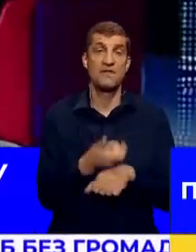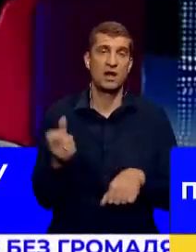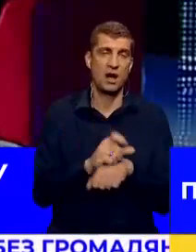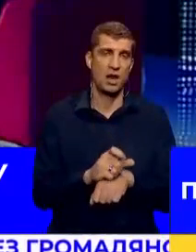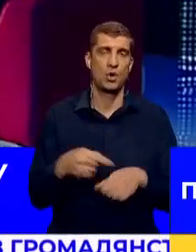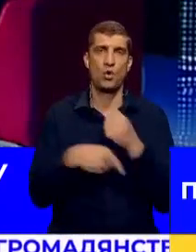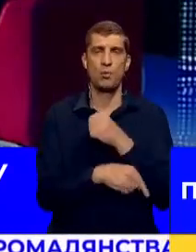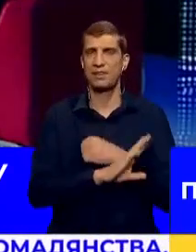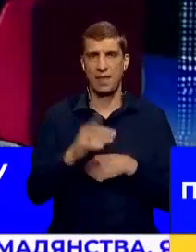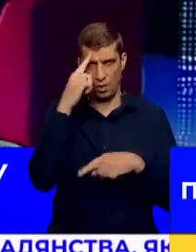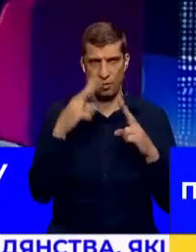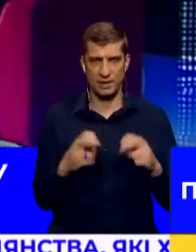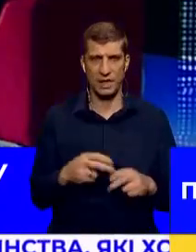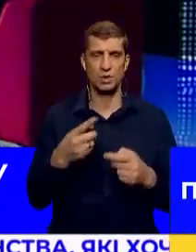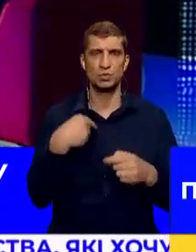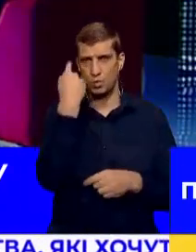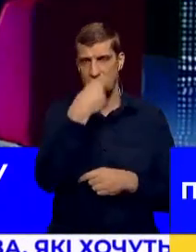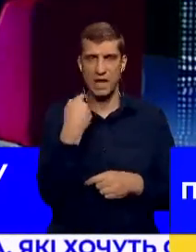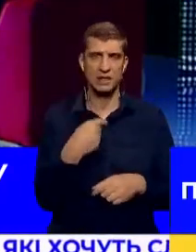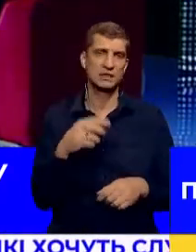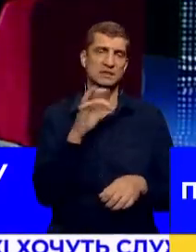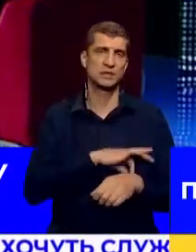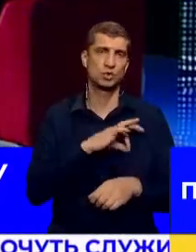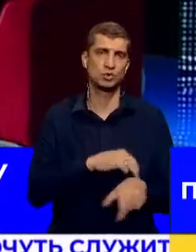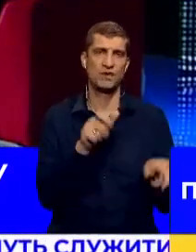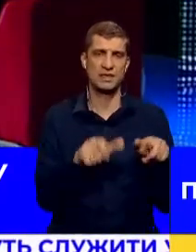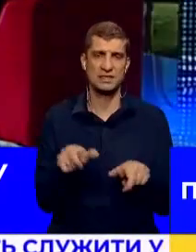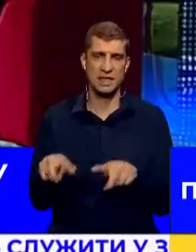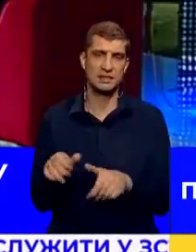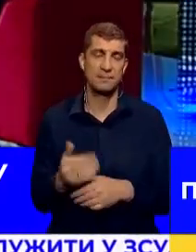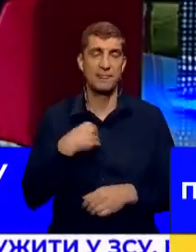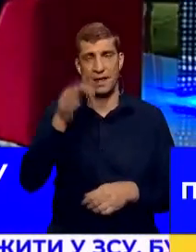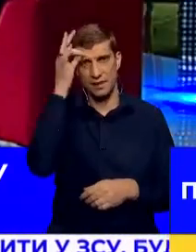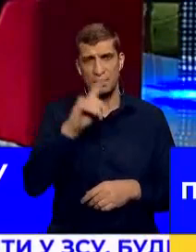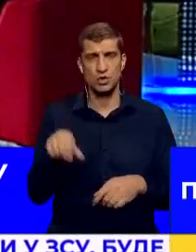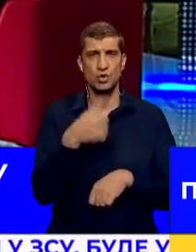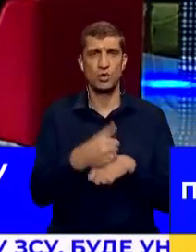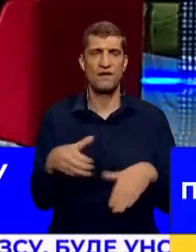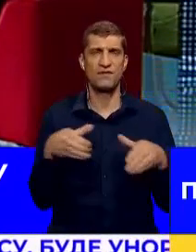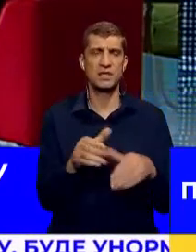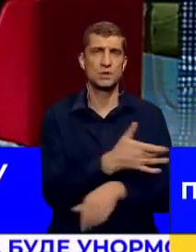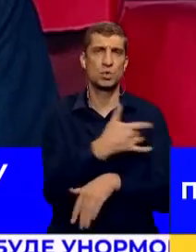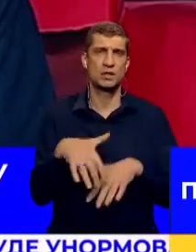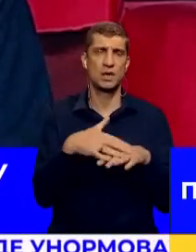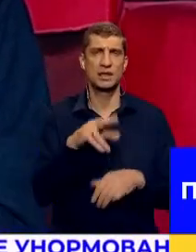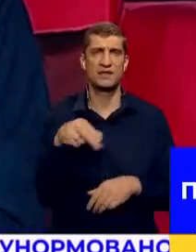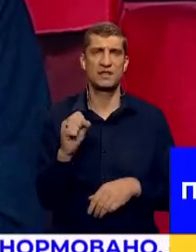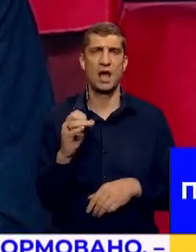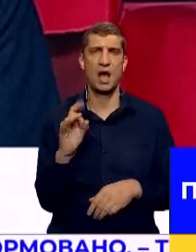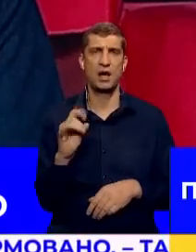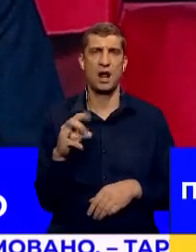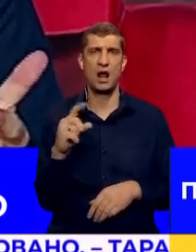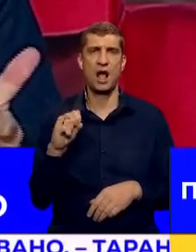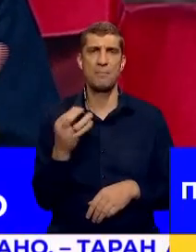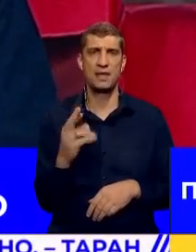і некомпетентних суб'єктах застосування санкцій. Я нагадаю, що голова фракції «Слуга народу» Давид Арахамія